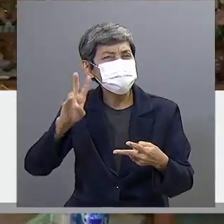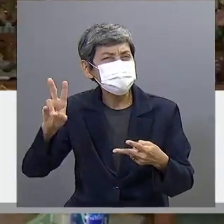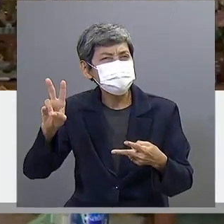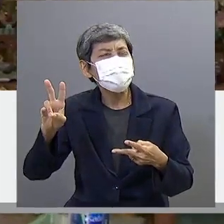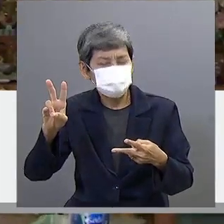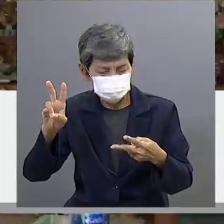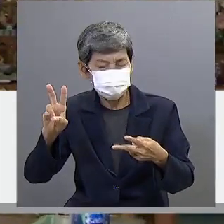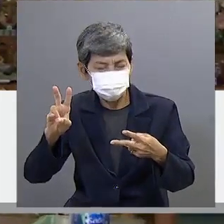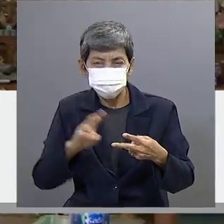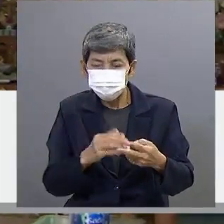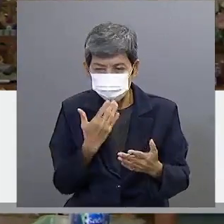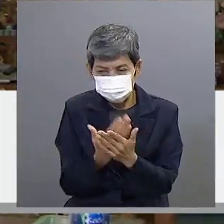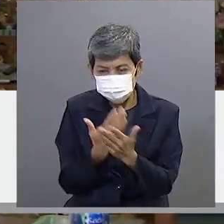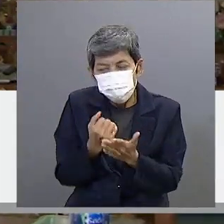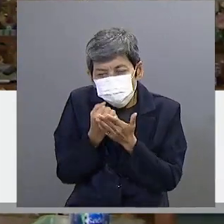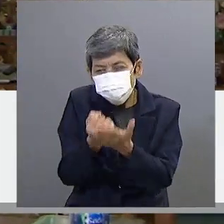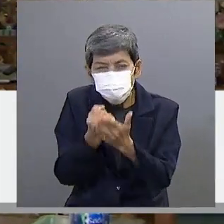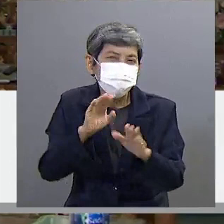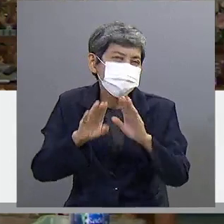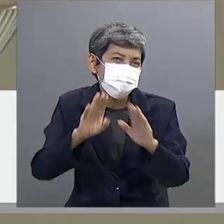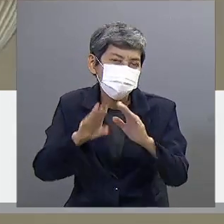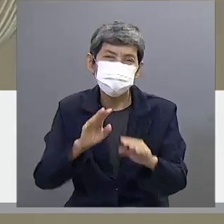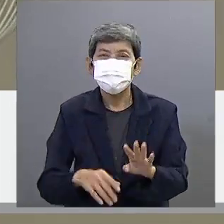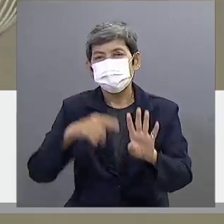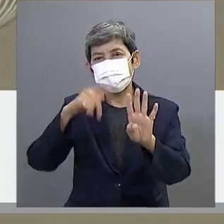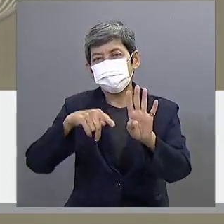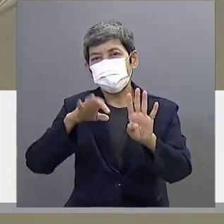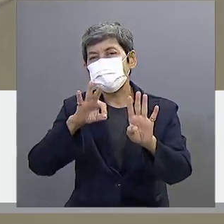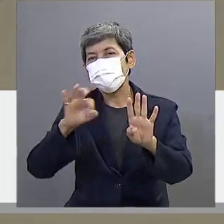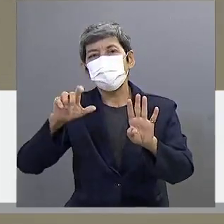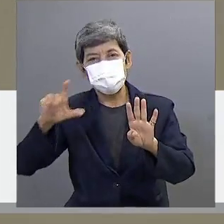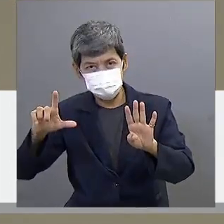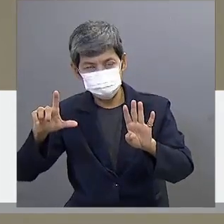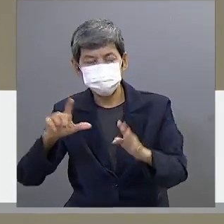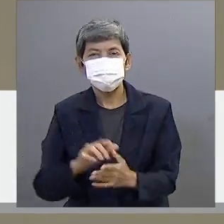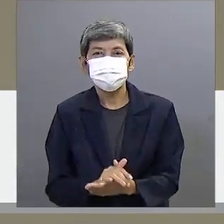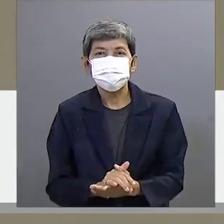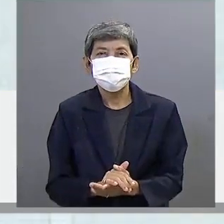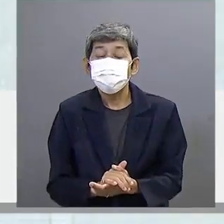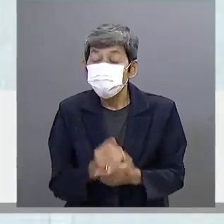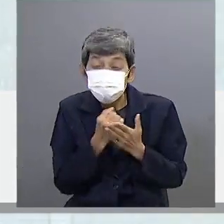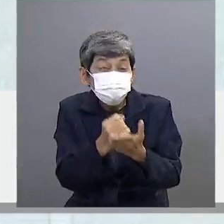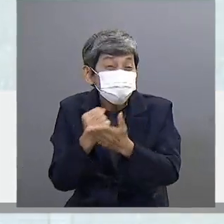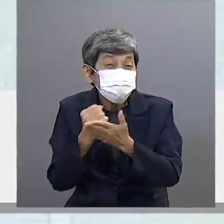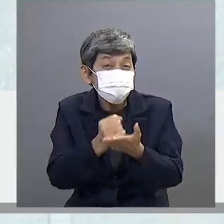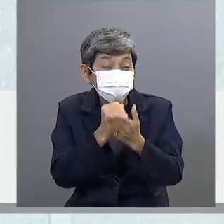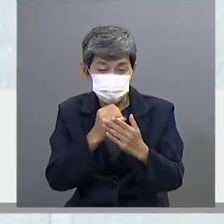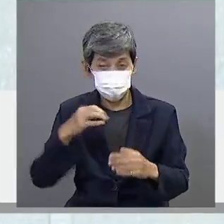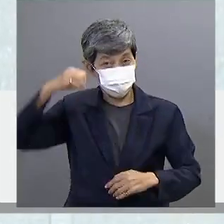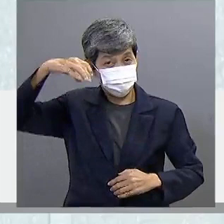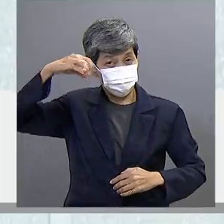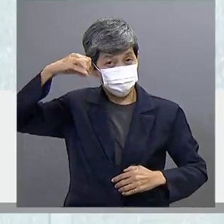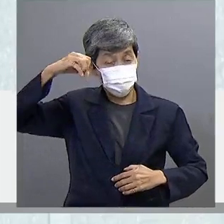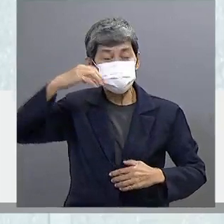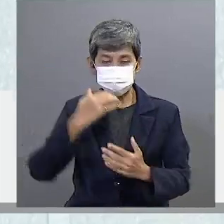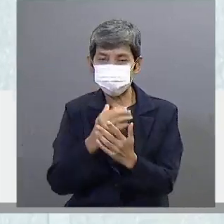จะใช้เงินช่วยเหลือ4900ล้านบาทนะคะและการช่วยเหลือผู้ใช้ไฟในหน่วยที่ 3